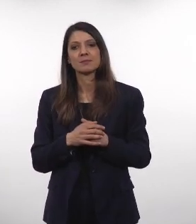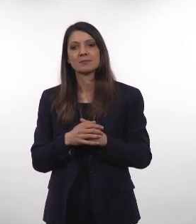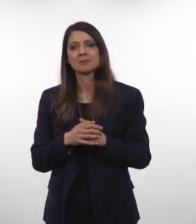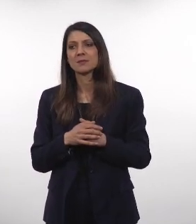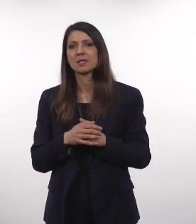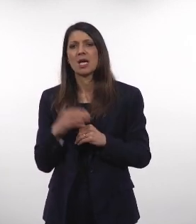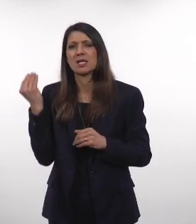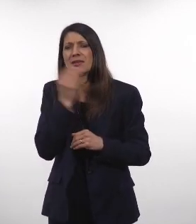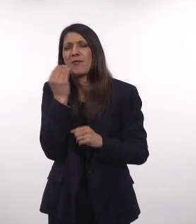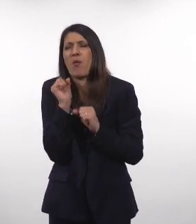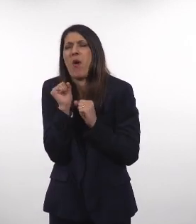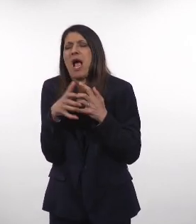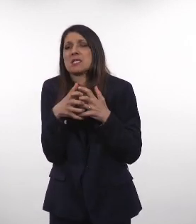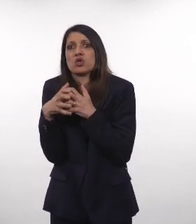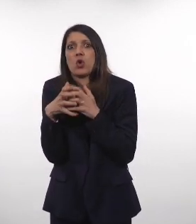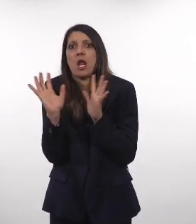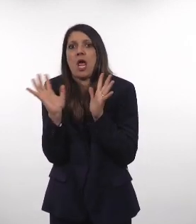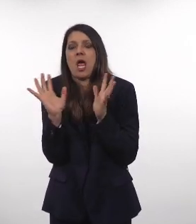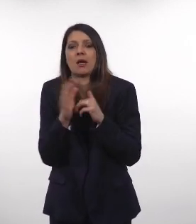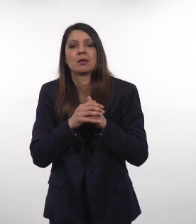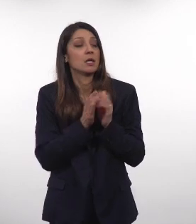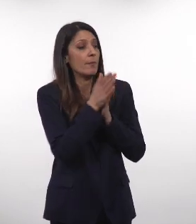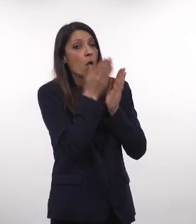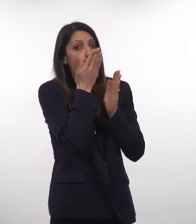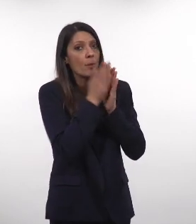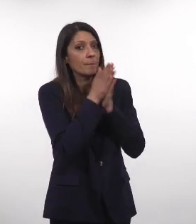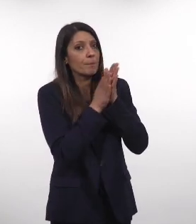C'est gelé. Oh là là. C'est gelé. Je chauffe les mains?